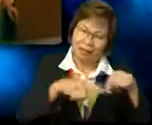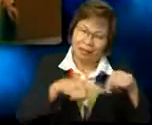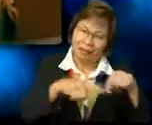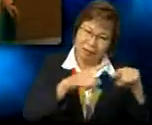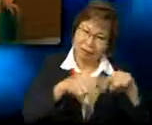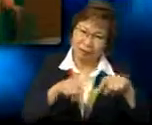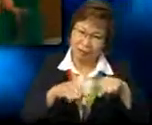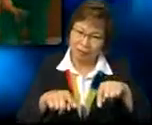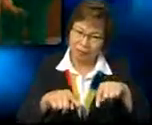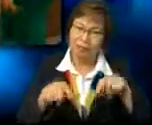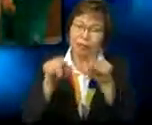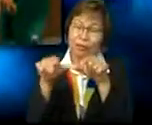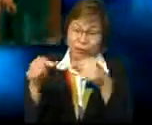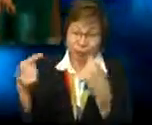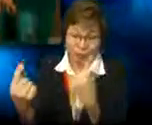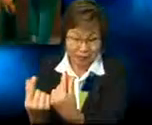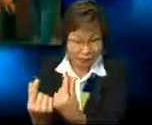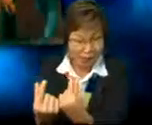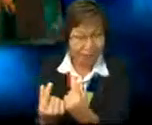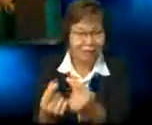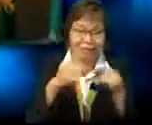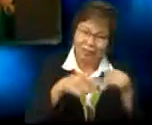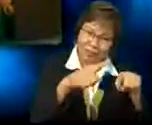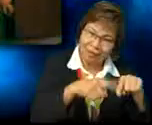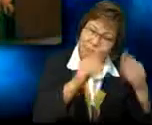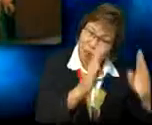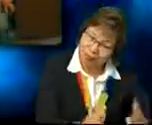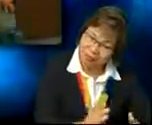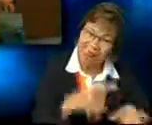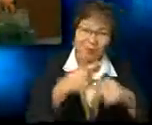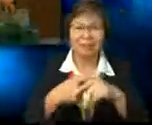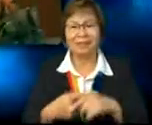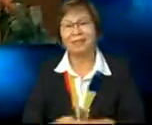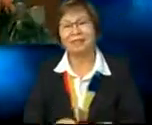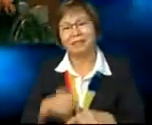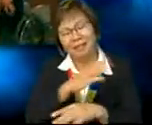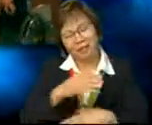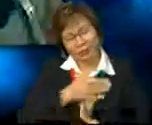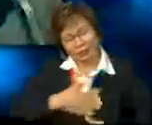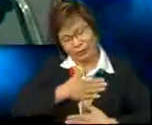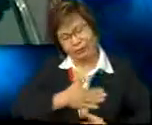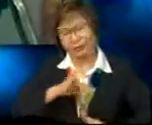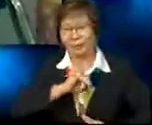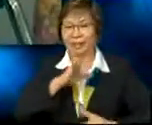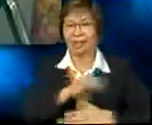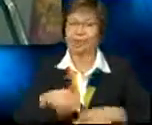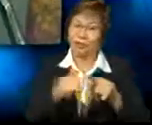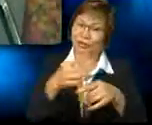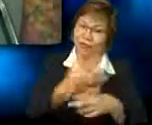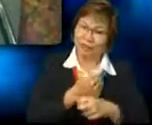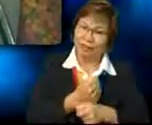berbagai golongan, berbagai bangsa. Seronok sekali saya, dan juga saya